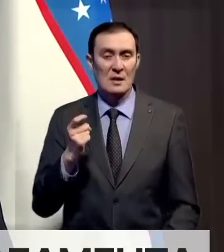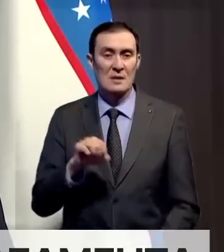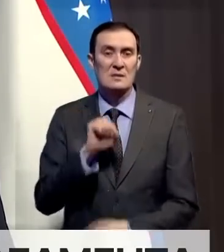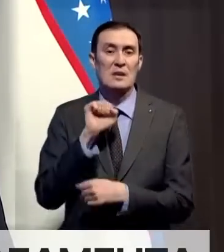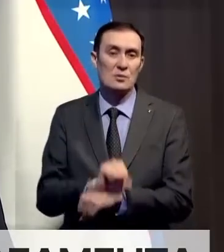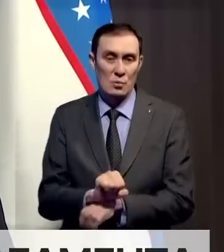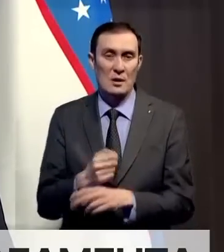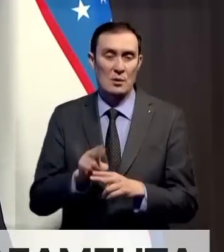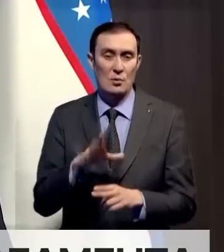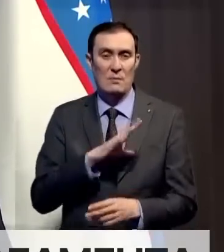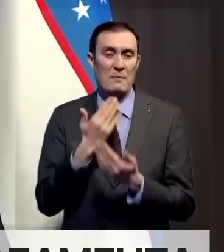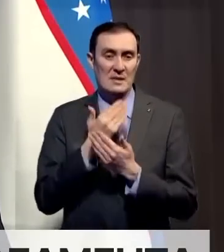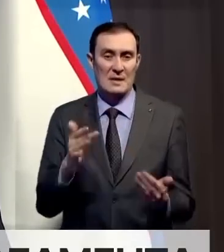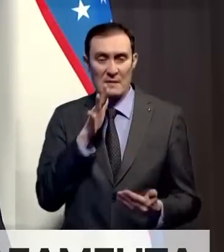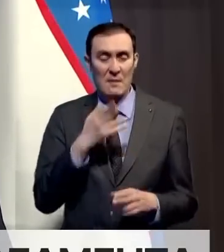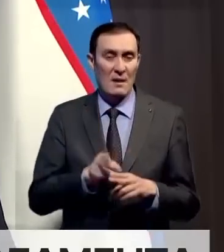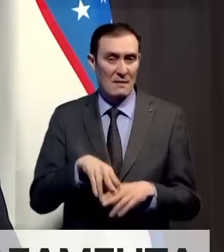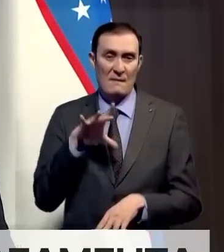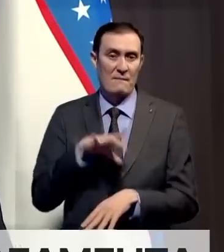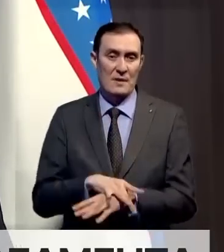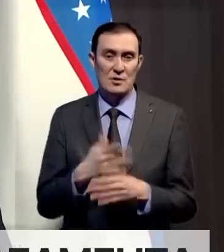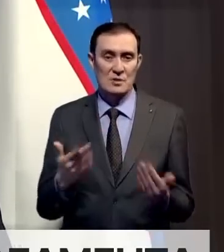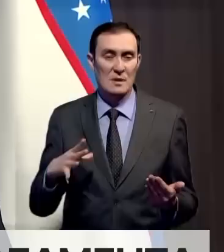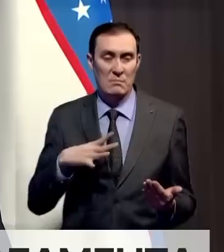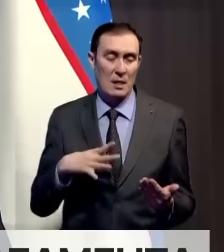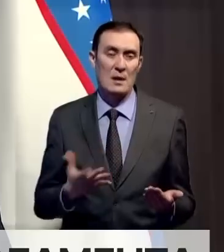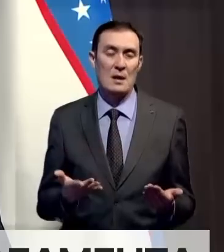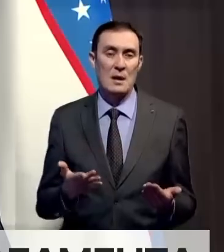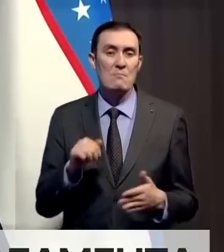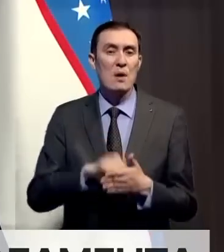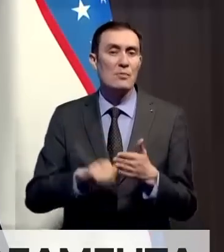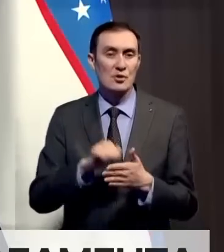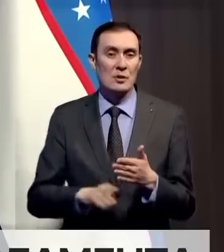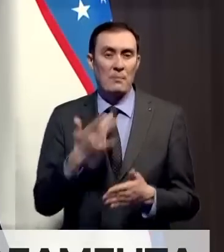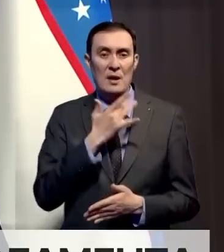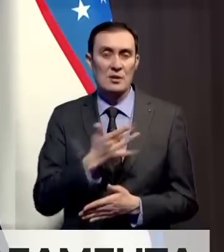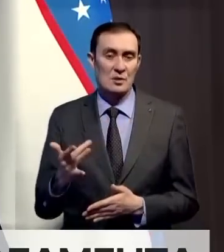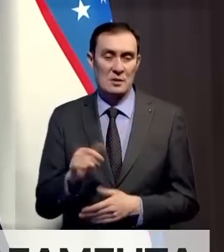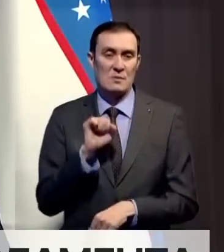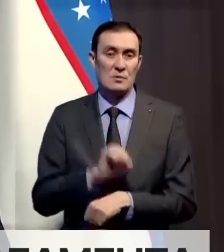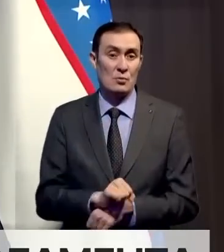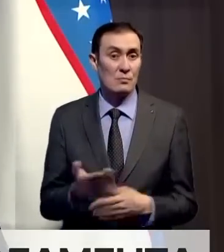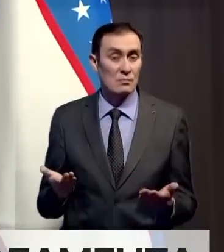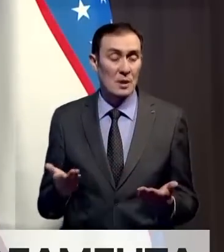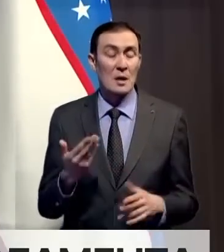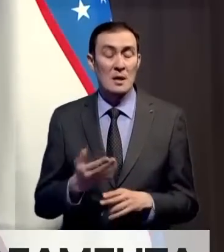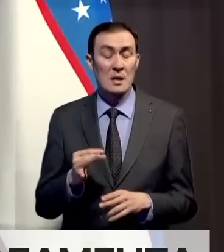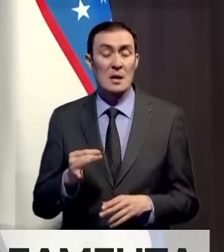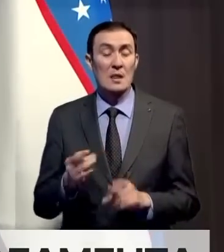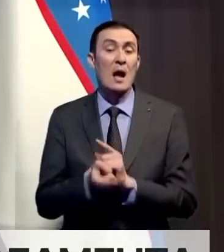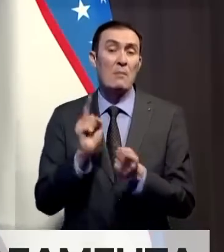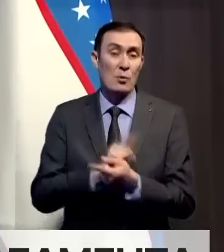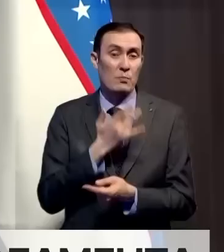был в последние годы, это фактически было обусловлено политическим определенным застоем. И